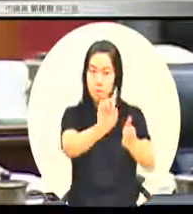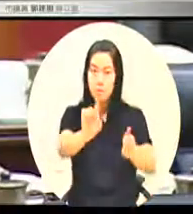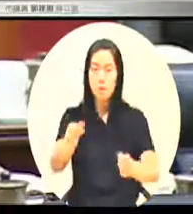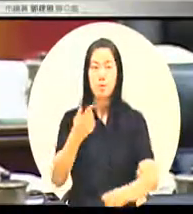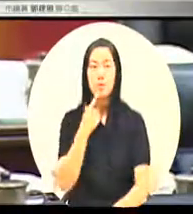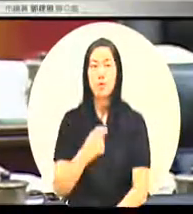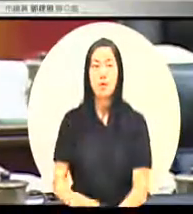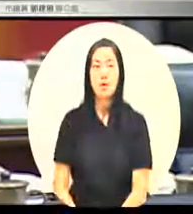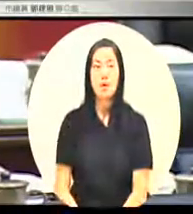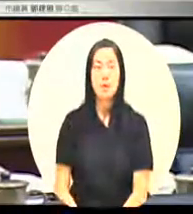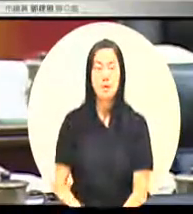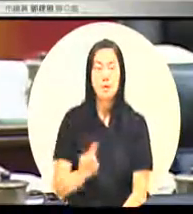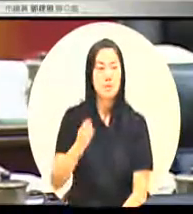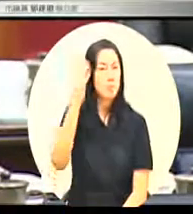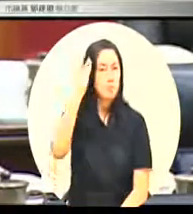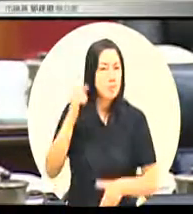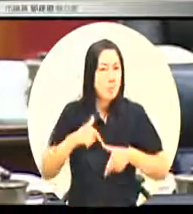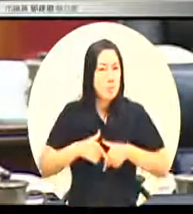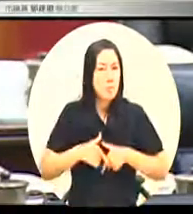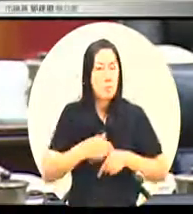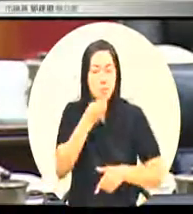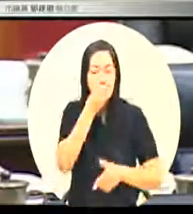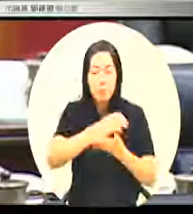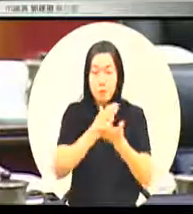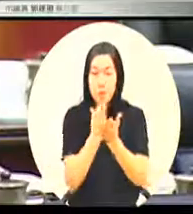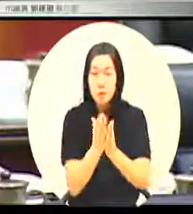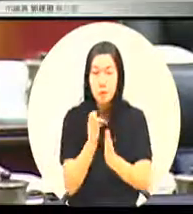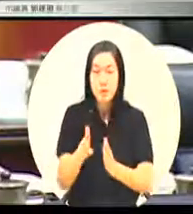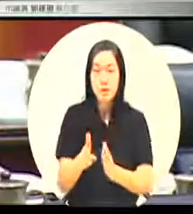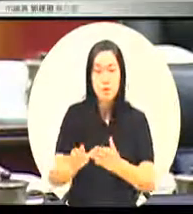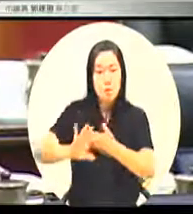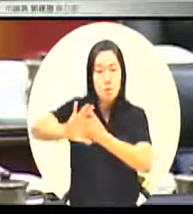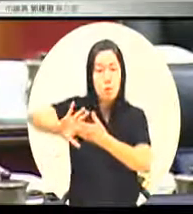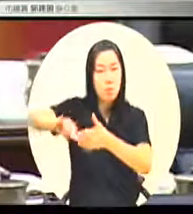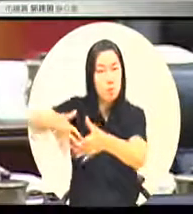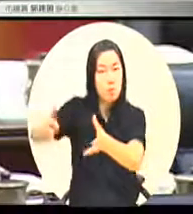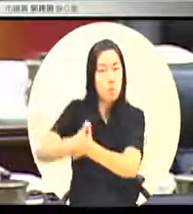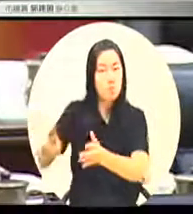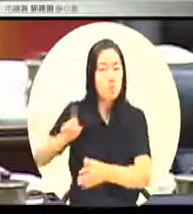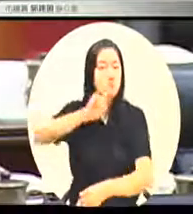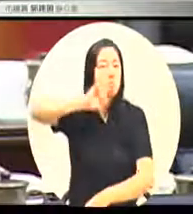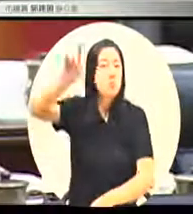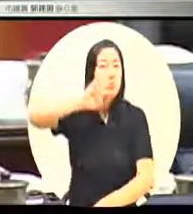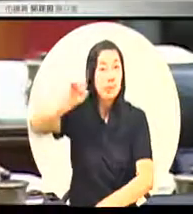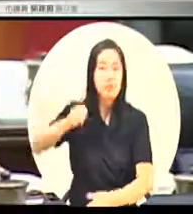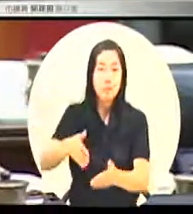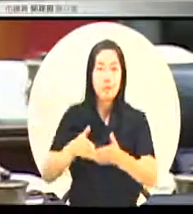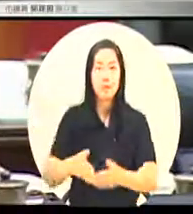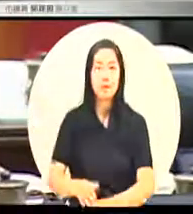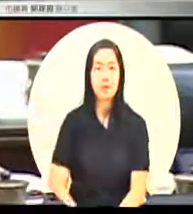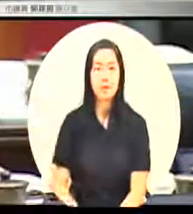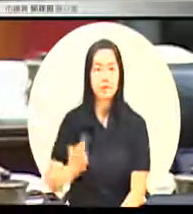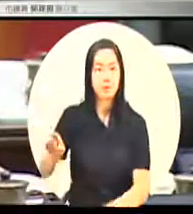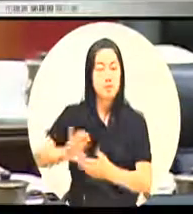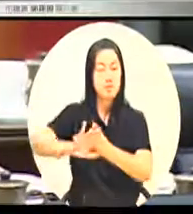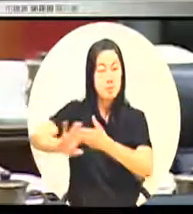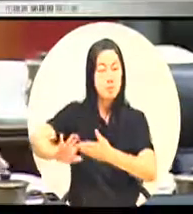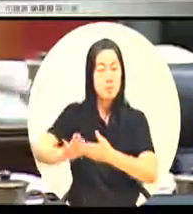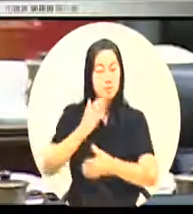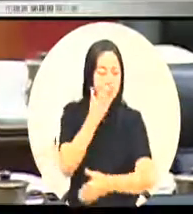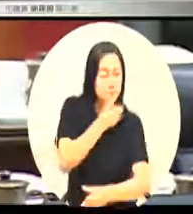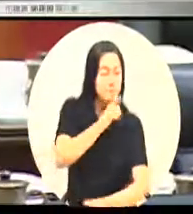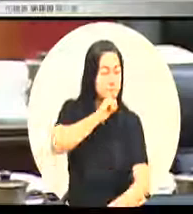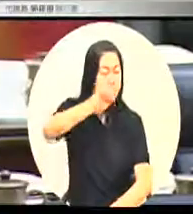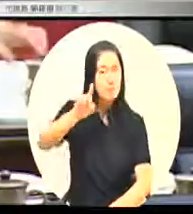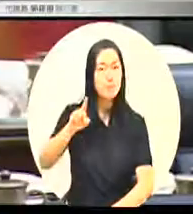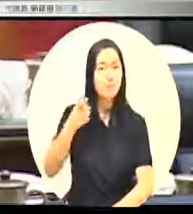款。即卖黑心食品，你爱对内部我公司员工甲检举，检举予伊奖金。我话你